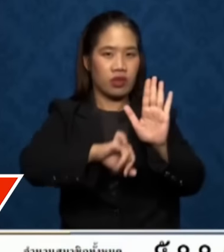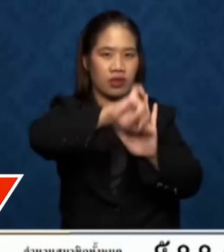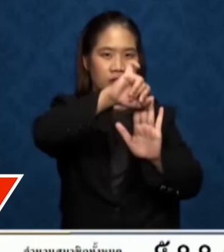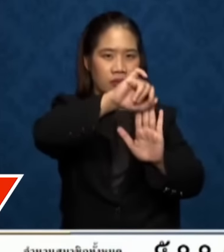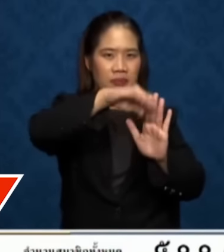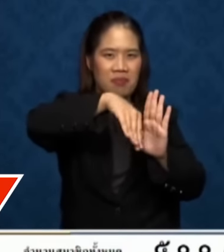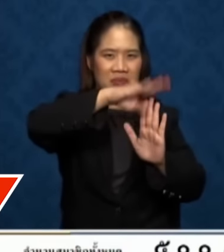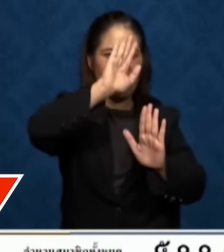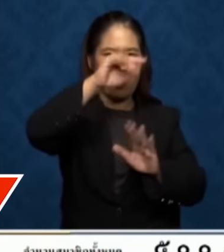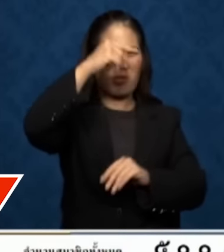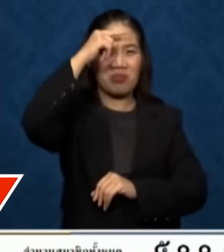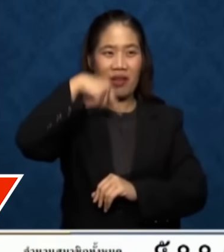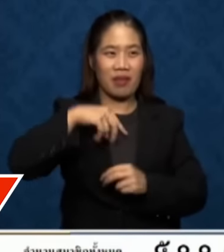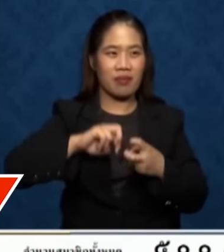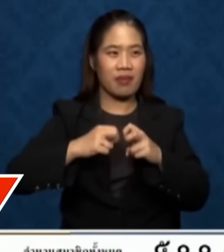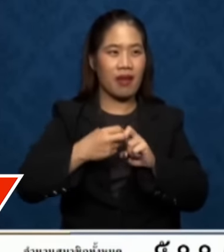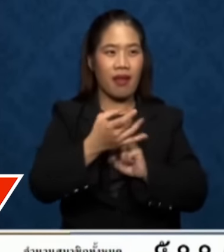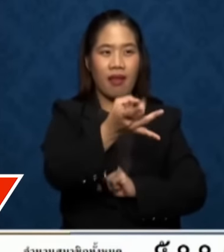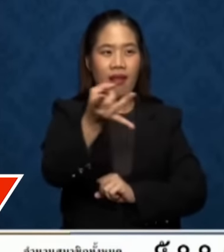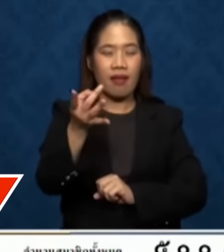ของประเทศไทยมันเกิดอะไรขึ้น